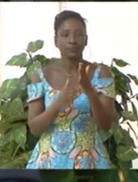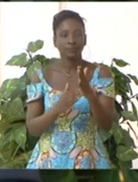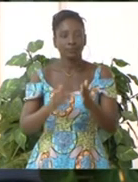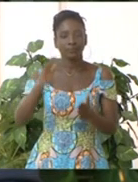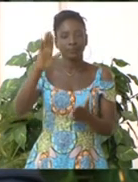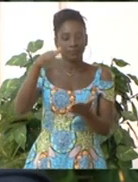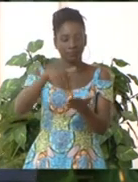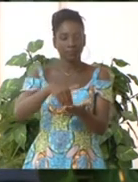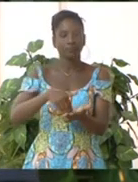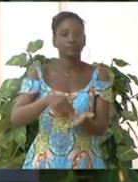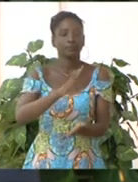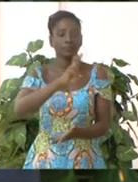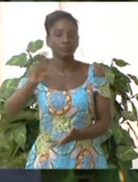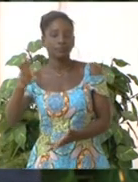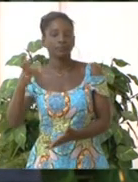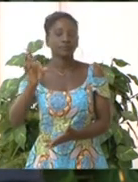5280